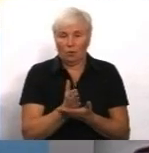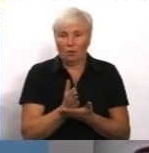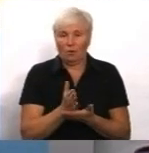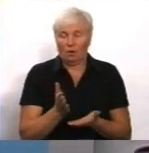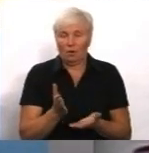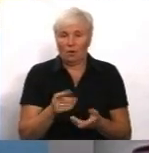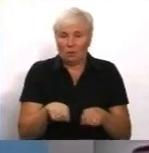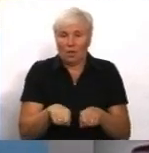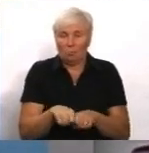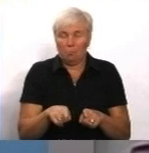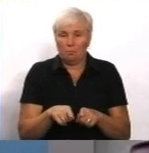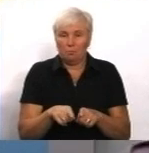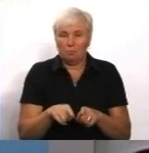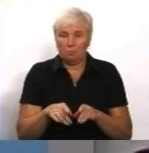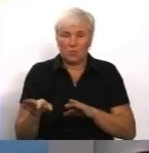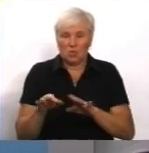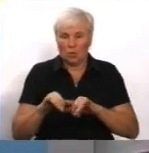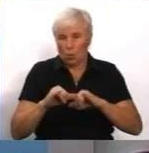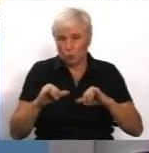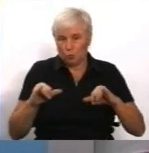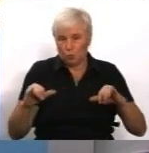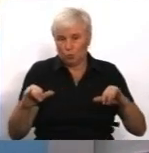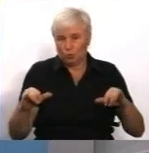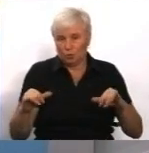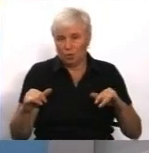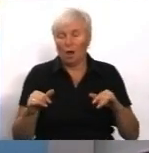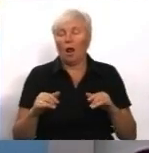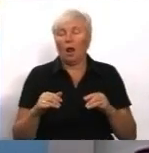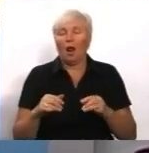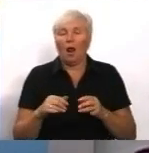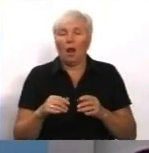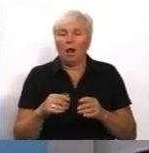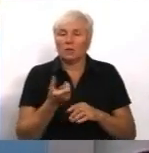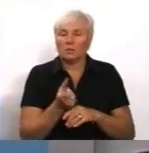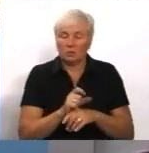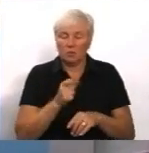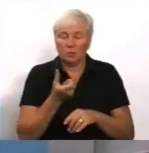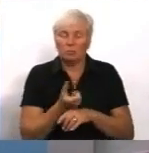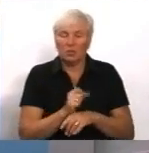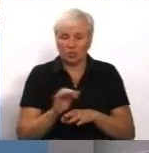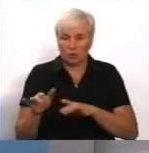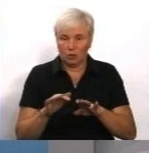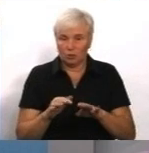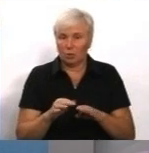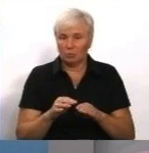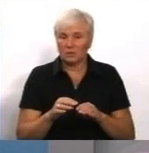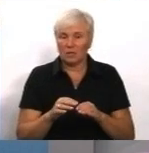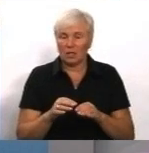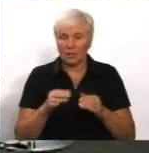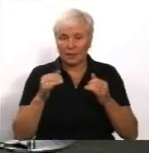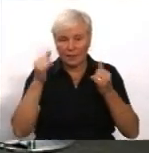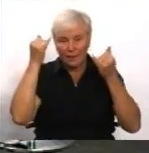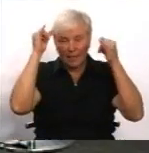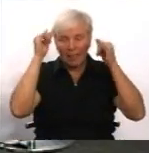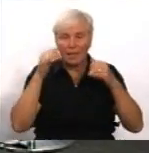таким чинником розповсюдження. Я думаю, що, ну, і самим більшим чинником, звичайно, це дикі кабани, які йдуть